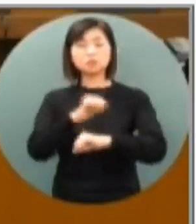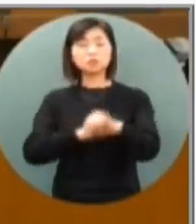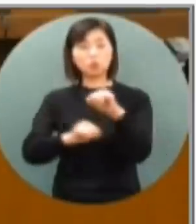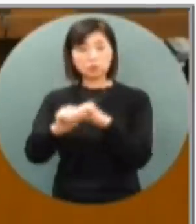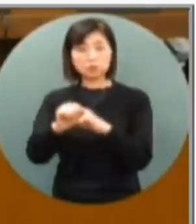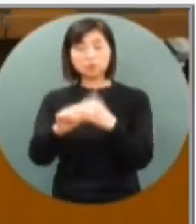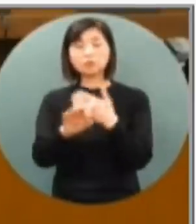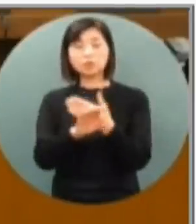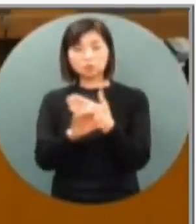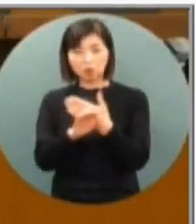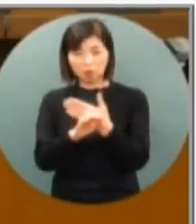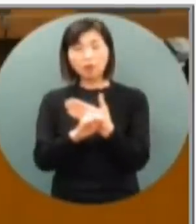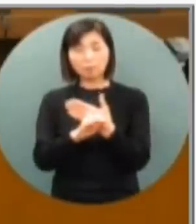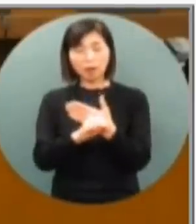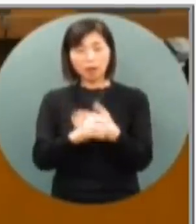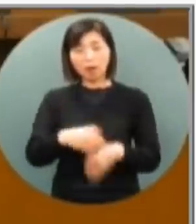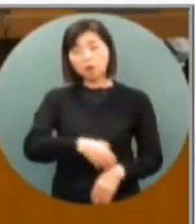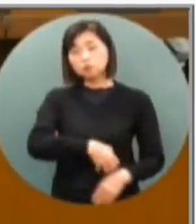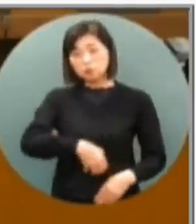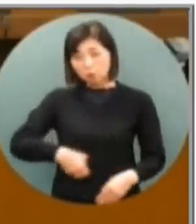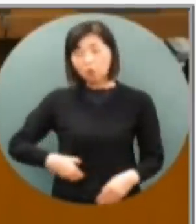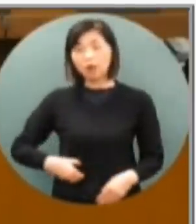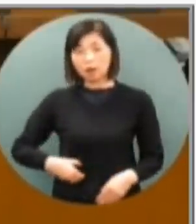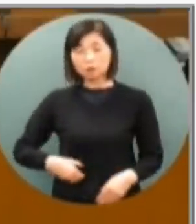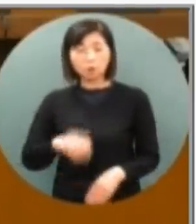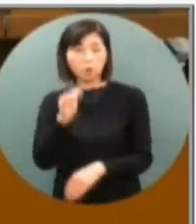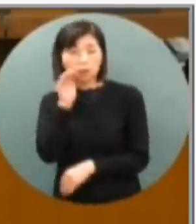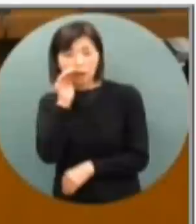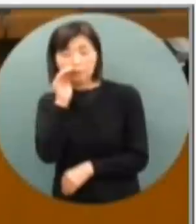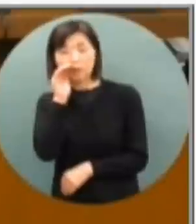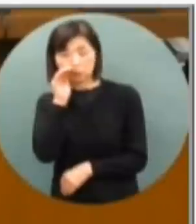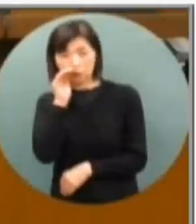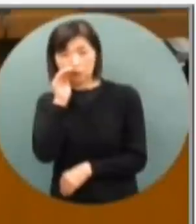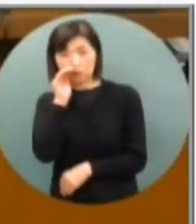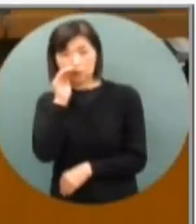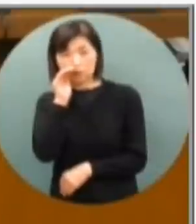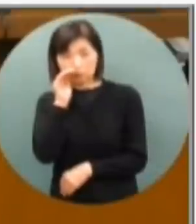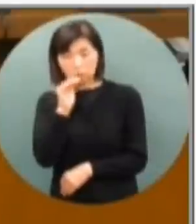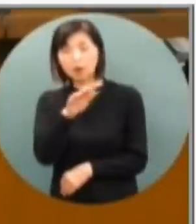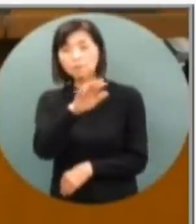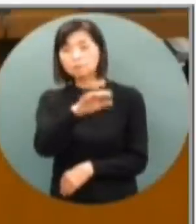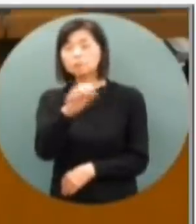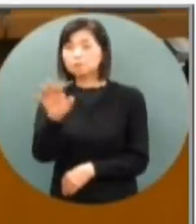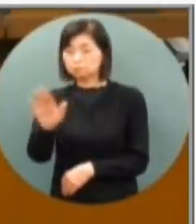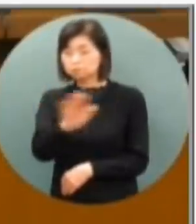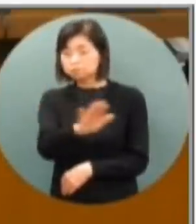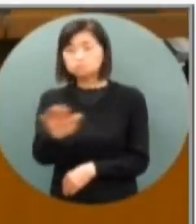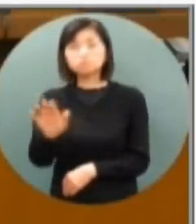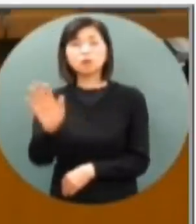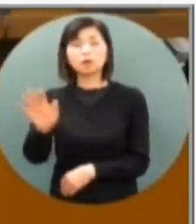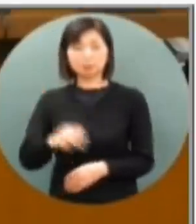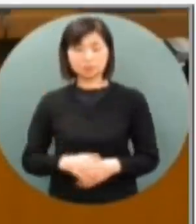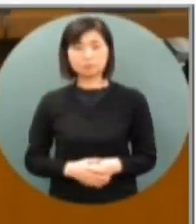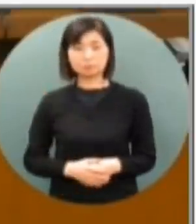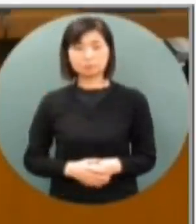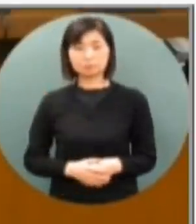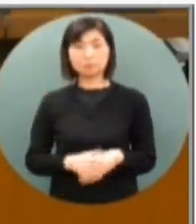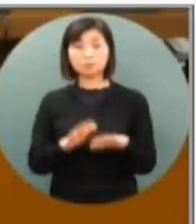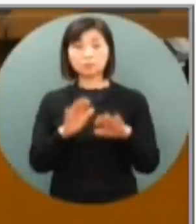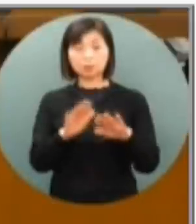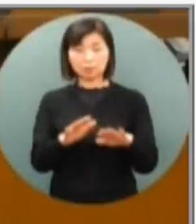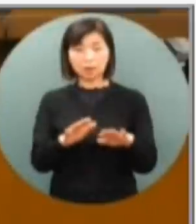福岡とかあるいは和歌山が今やってますが、ちょっと出てきているのは事実でありました。その辺は今フォローアップを